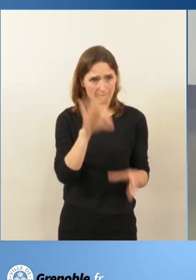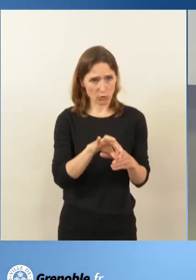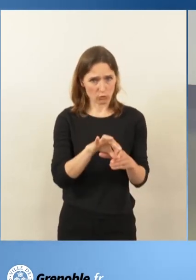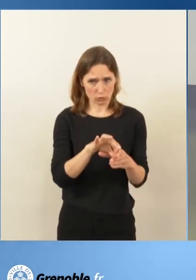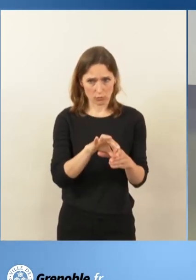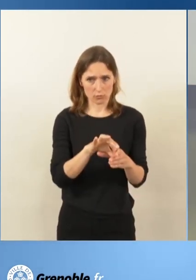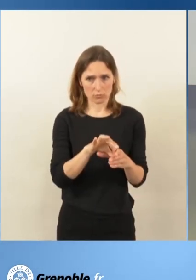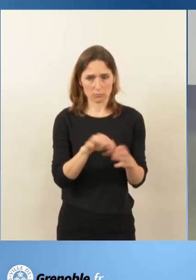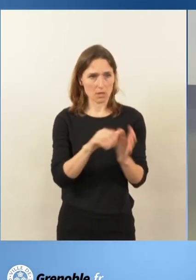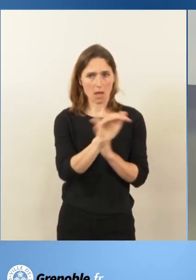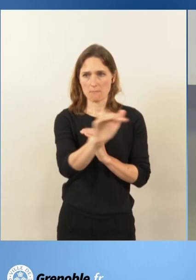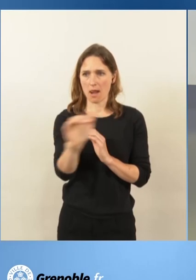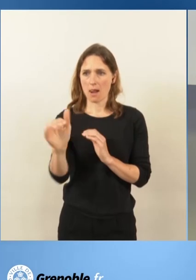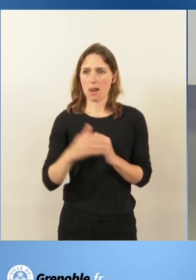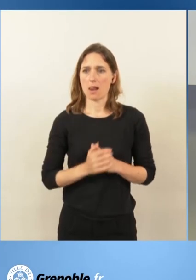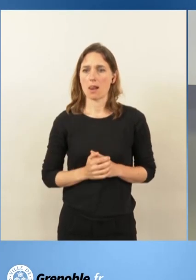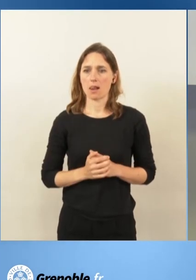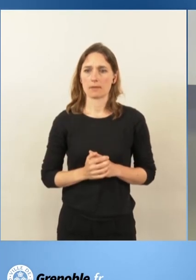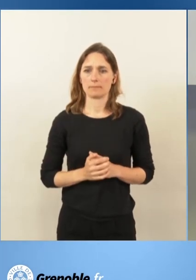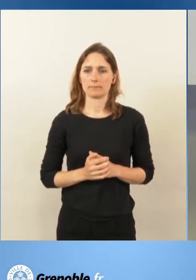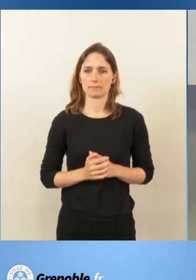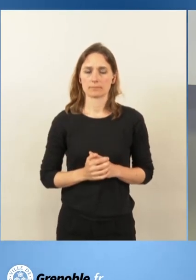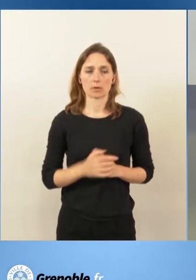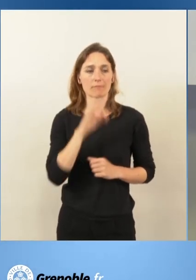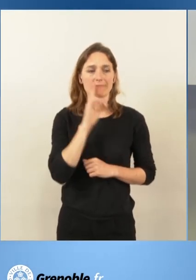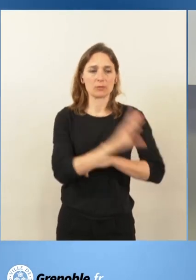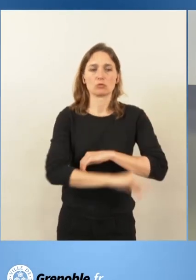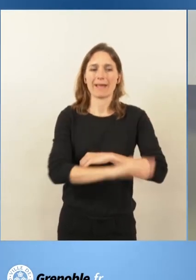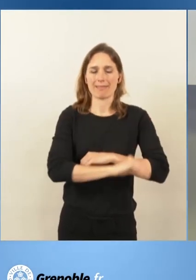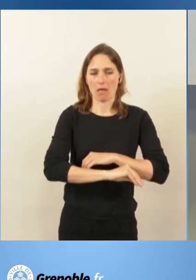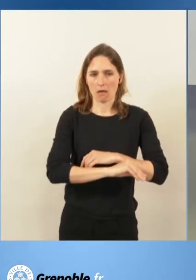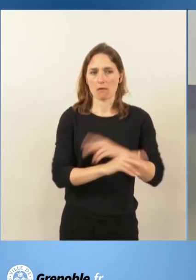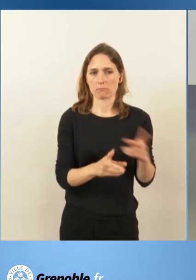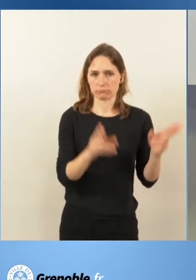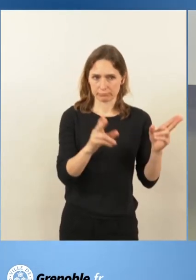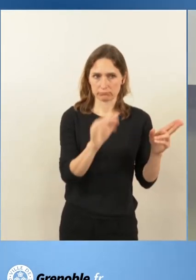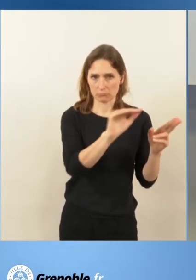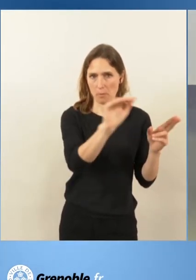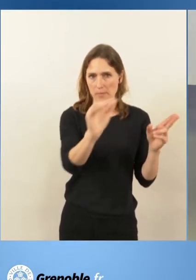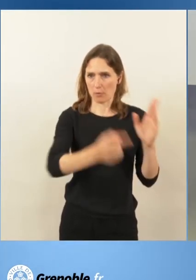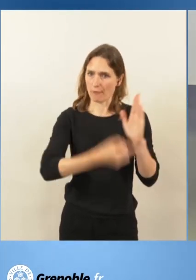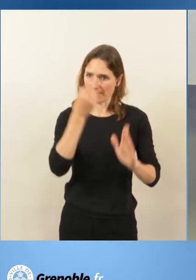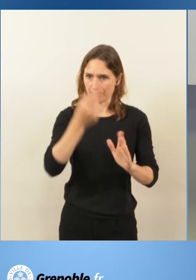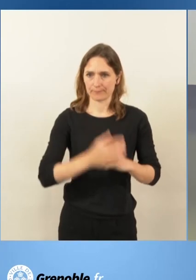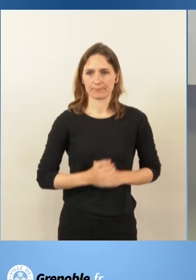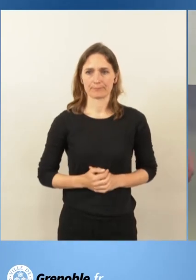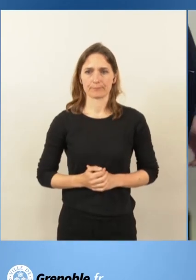à l'appel à l'appel de la secrétaire de séance qui refera donc une deuxième fois d'appel